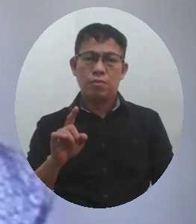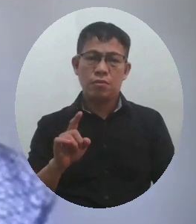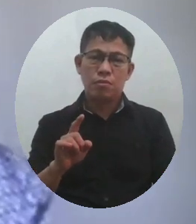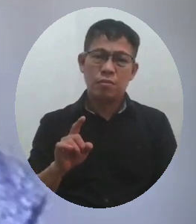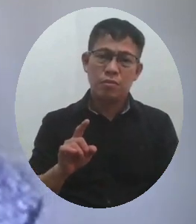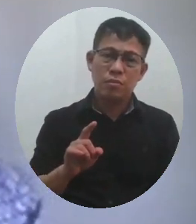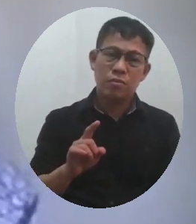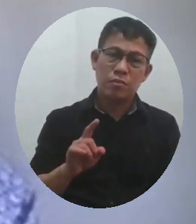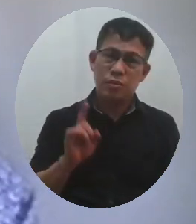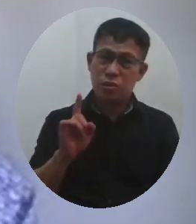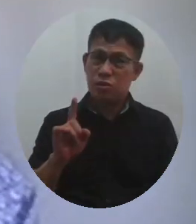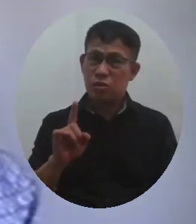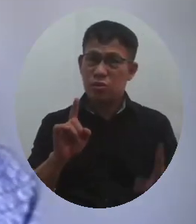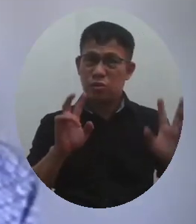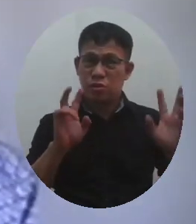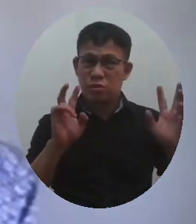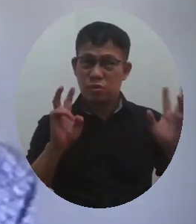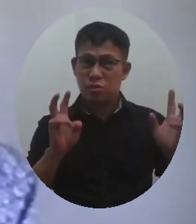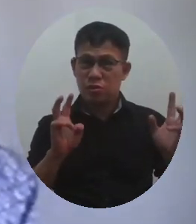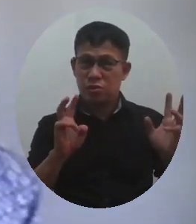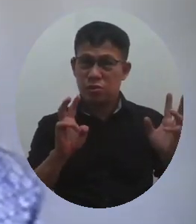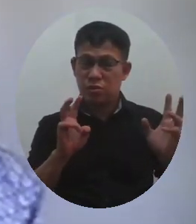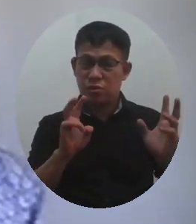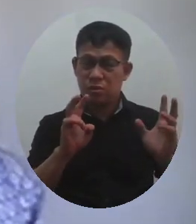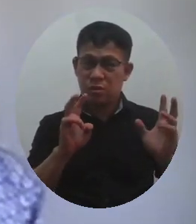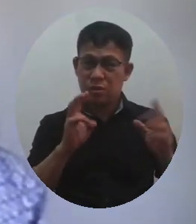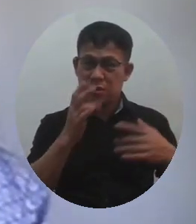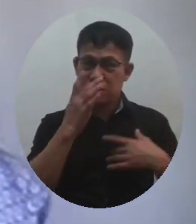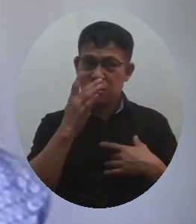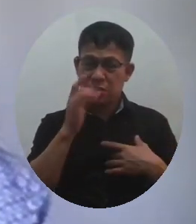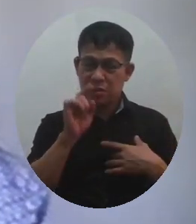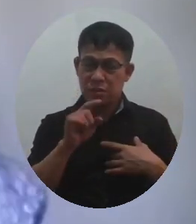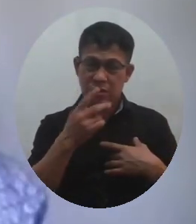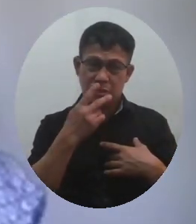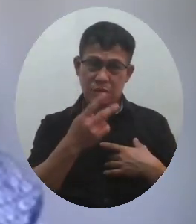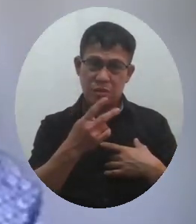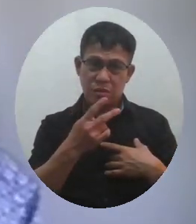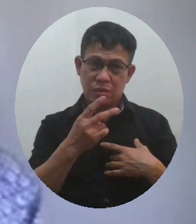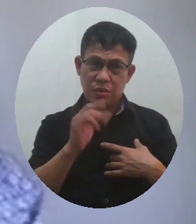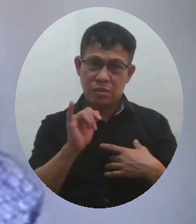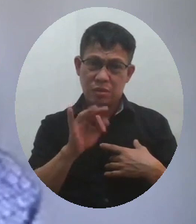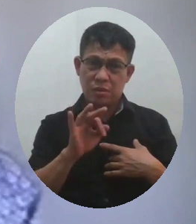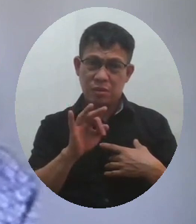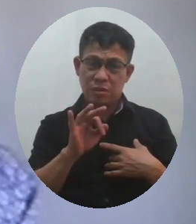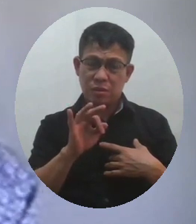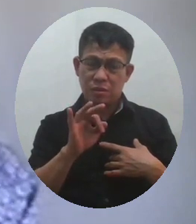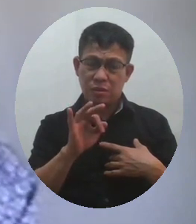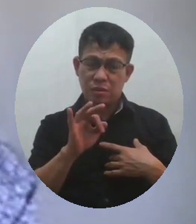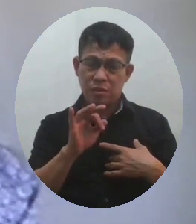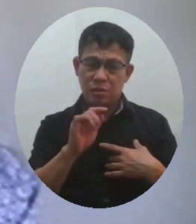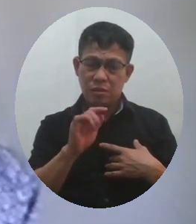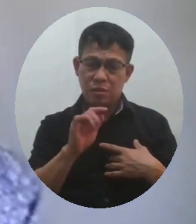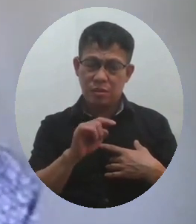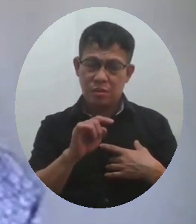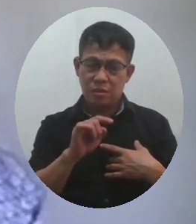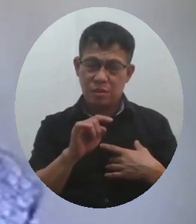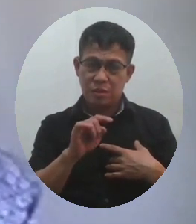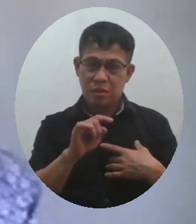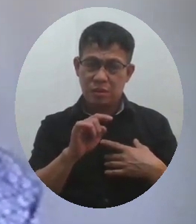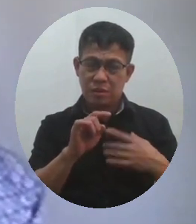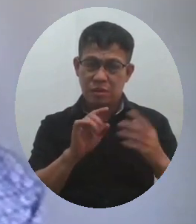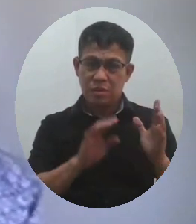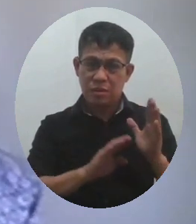ambiguous genitalia? Ito ay isang depekto ng bata na nakikita na pag